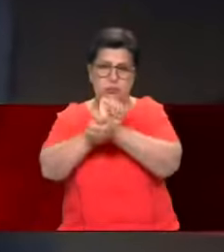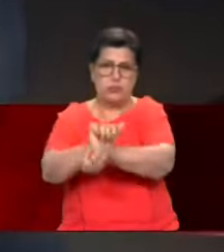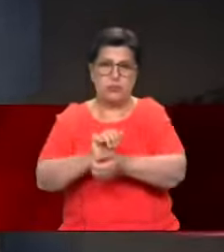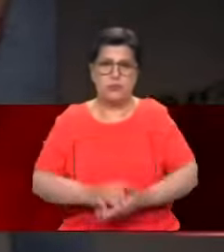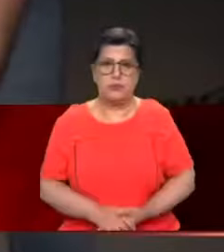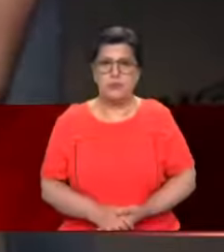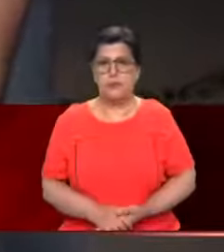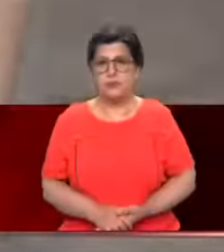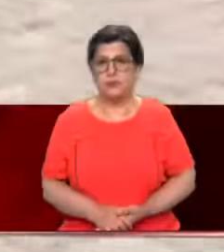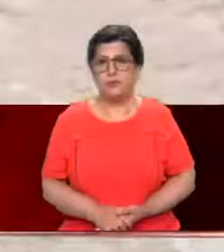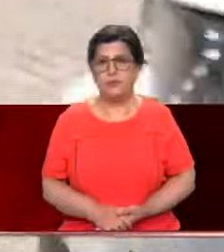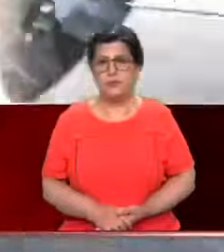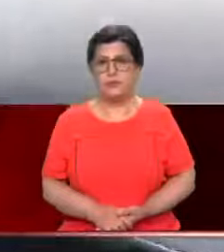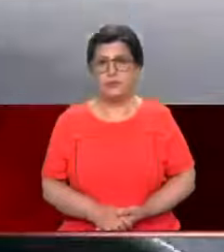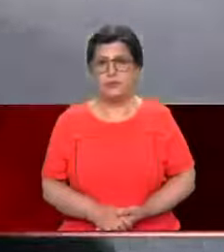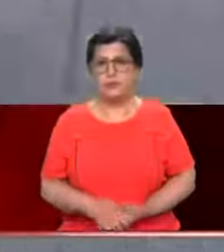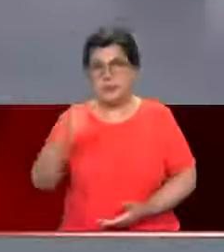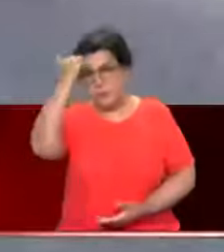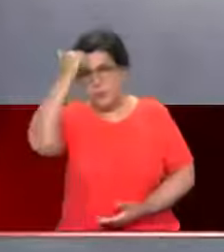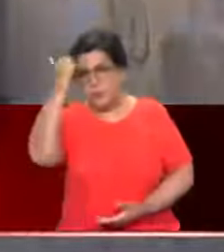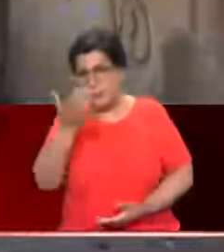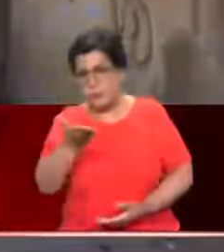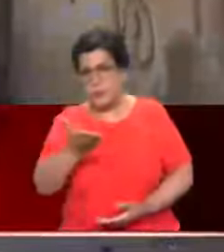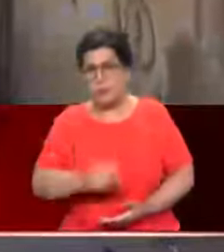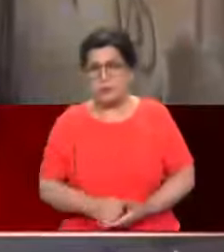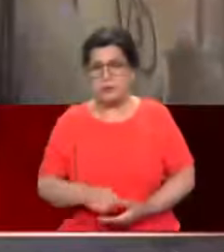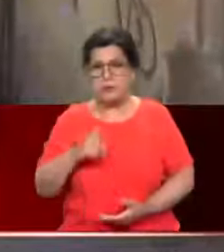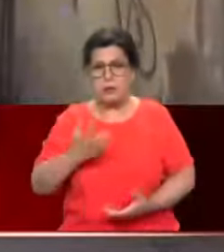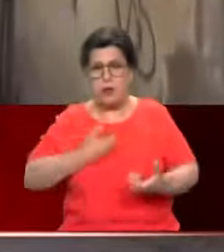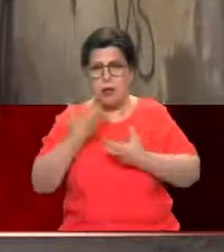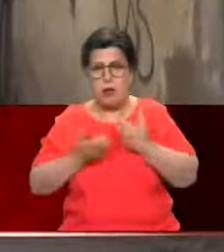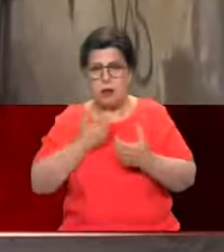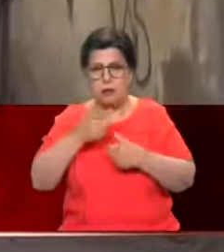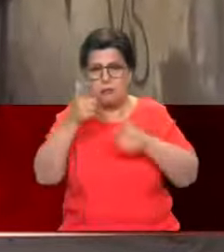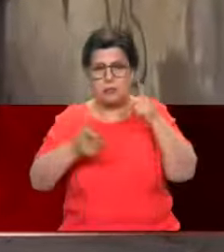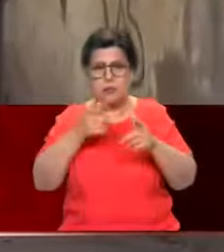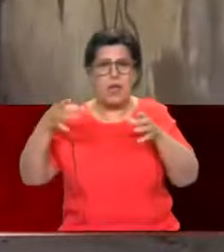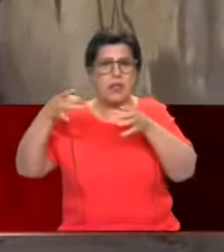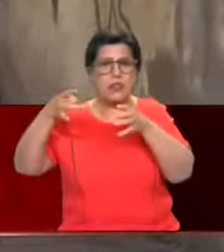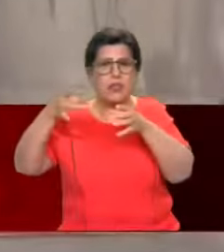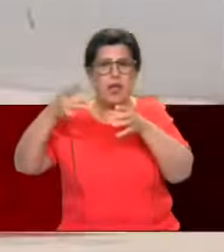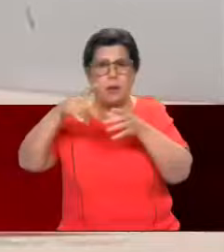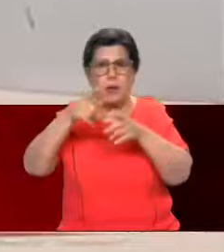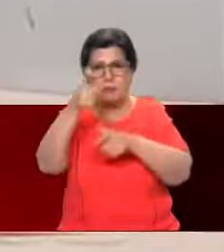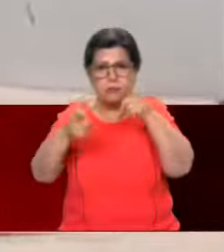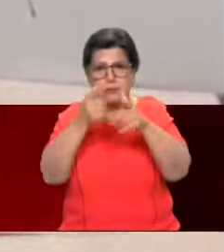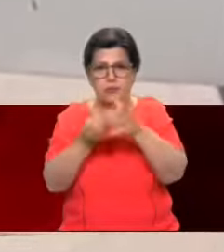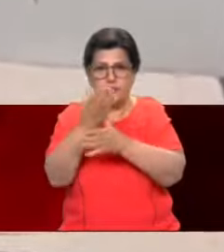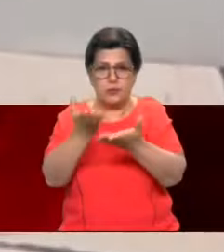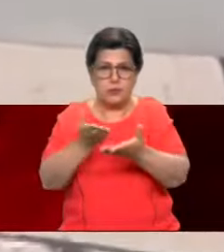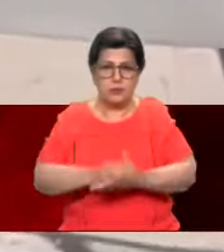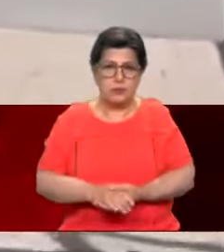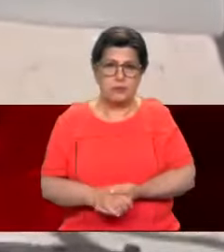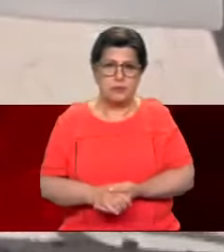da. Pişman mısın? Bu kahreden görüntü ise Diyarbakır Bağlar'da kaydedildi.